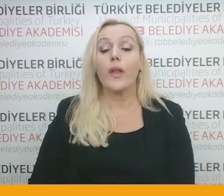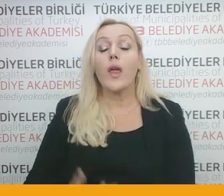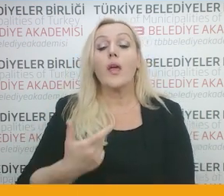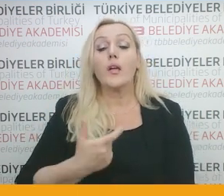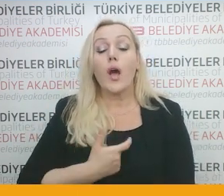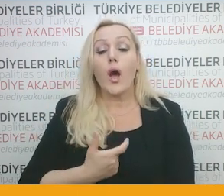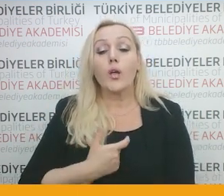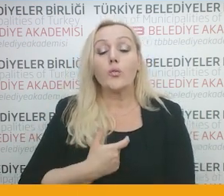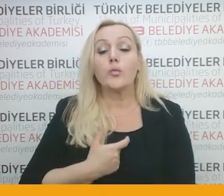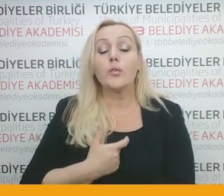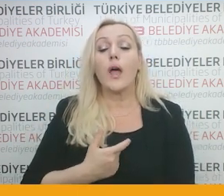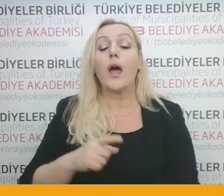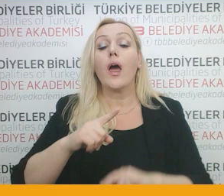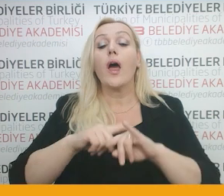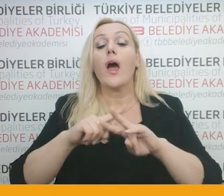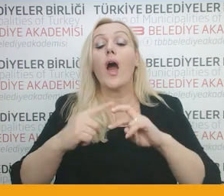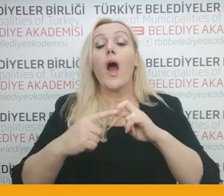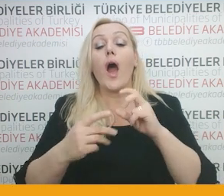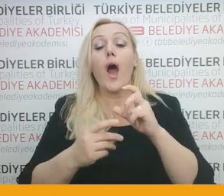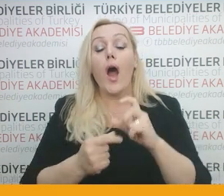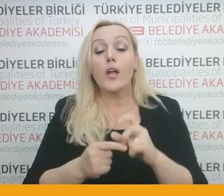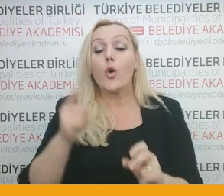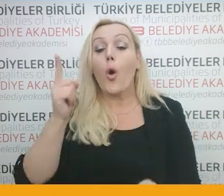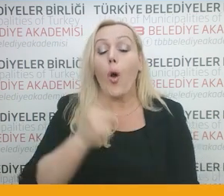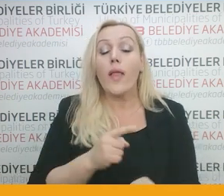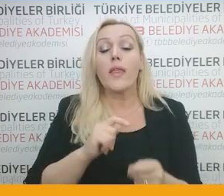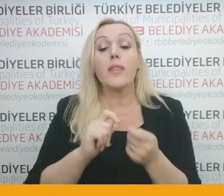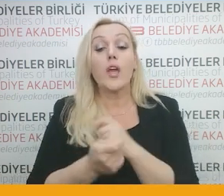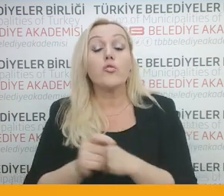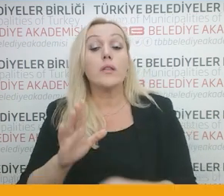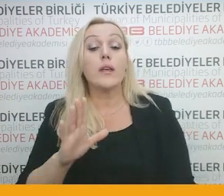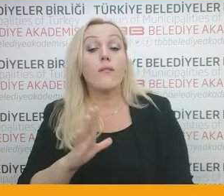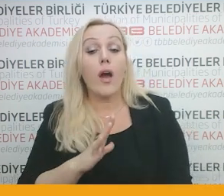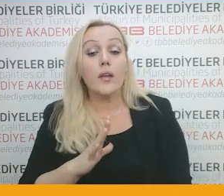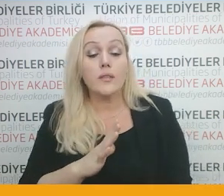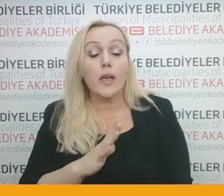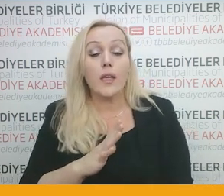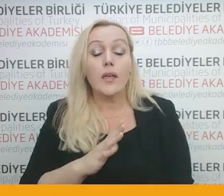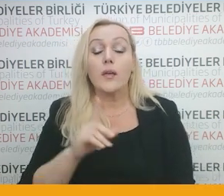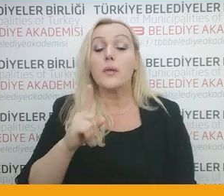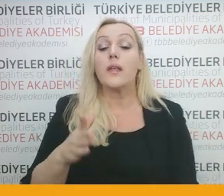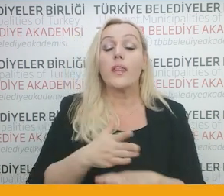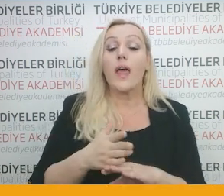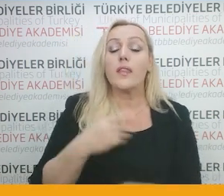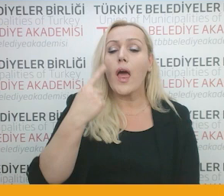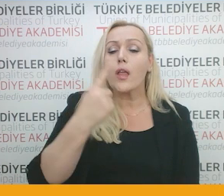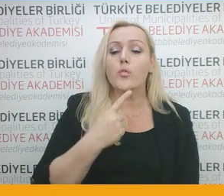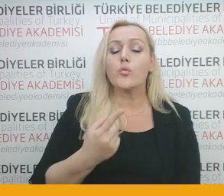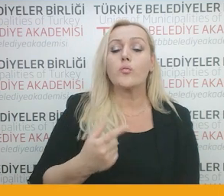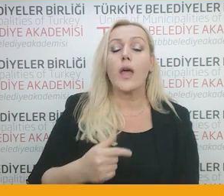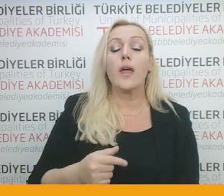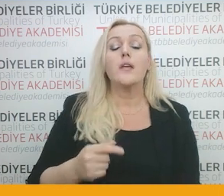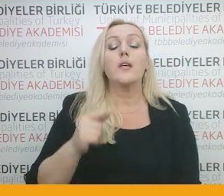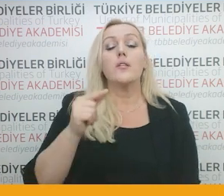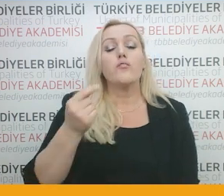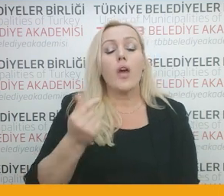Kanunlarla vergi resim ve harç oranlarına değişiklik varsa, yatırımlar faaliyete başladıysa, herhangi bir nedenle geride ekstra bir